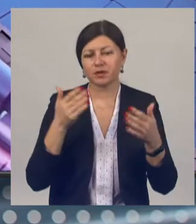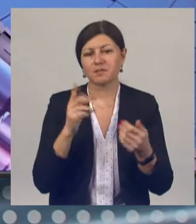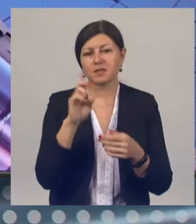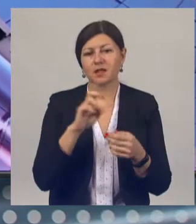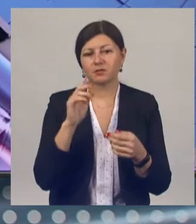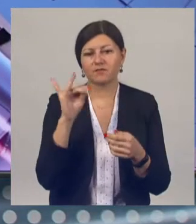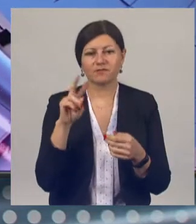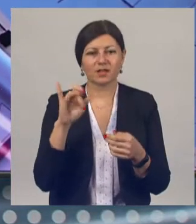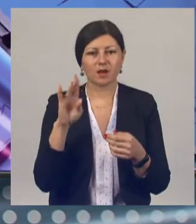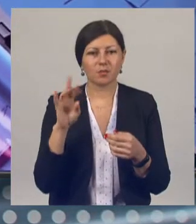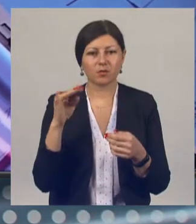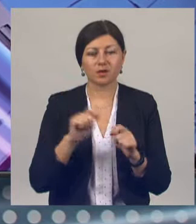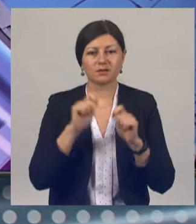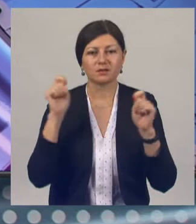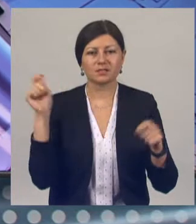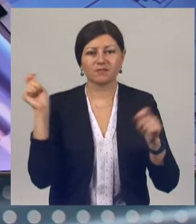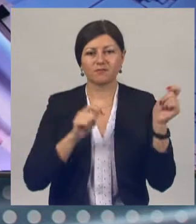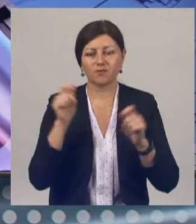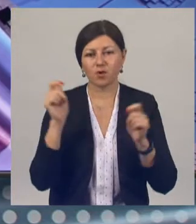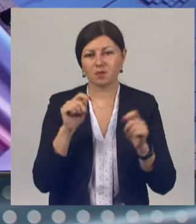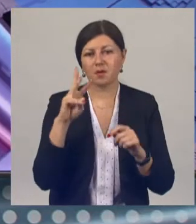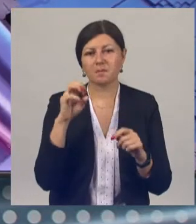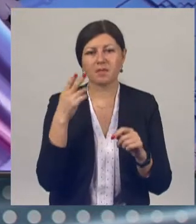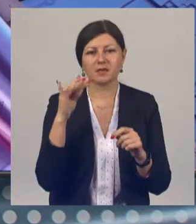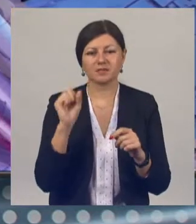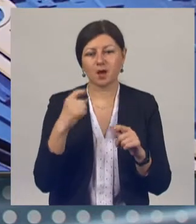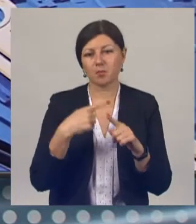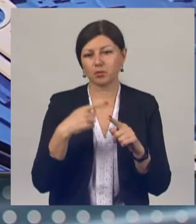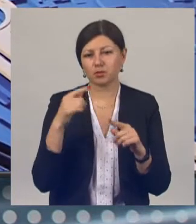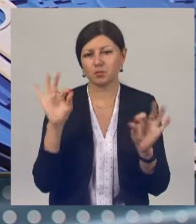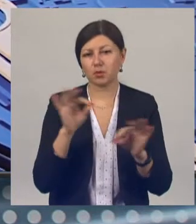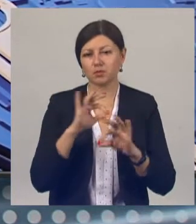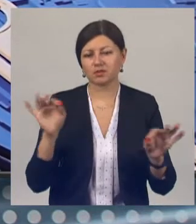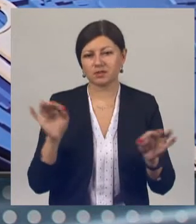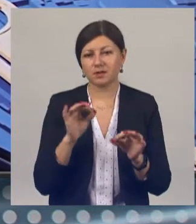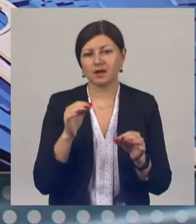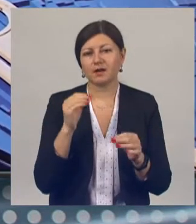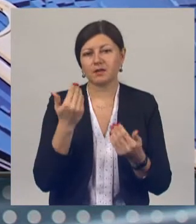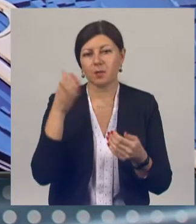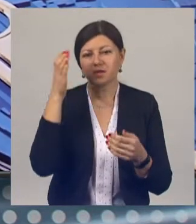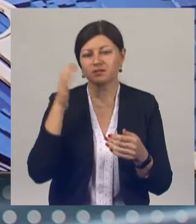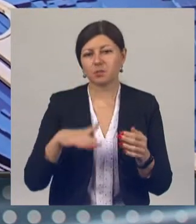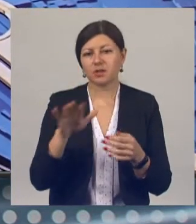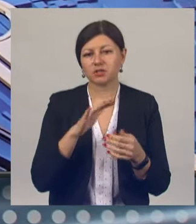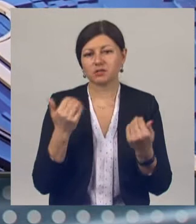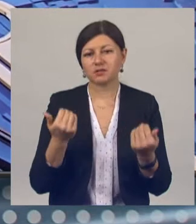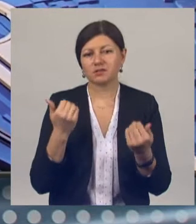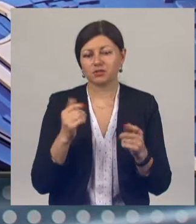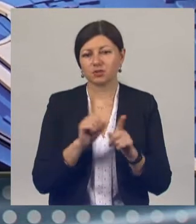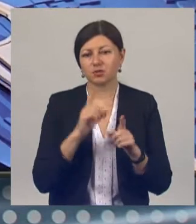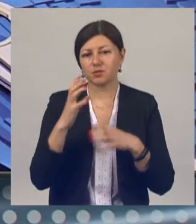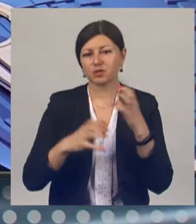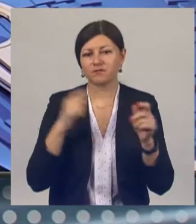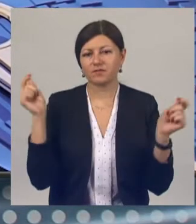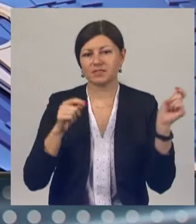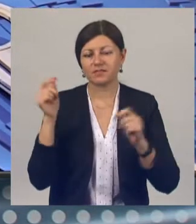Белгородской филармонии накануне открылся форум «Медиа плюс мьюзик. Слово, цифра, нота». Образовательная площадка – часть международного музыкального